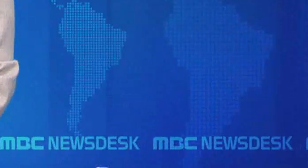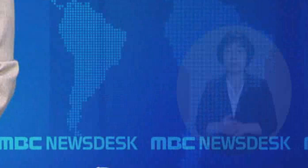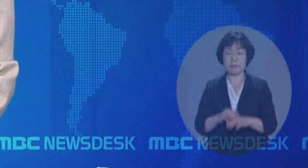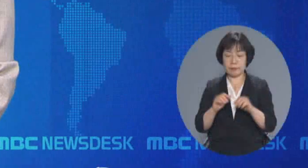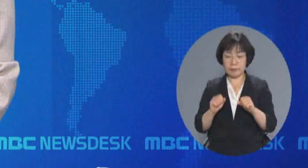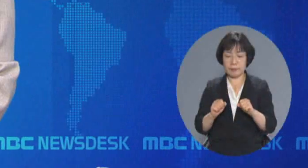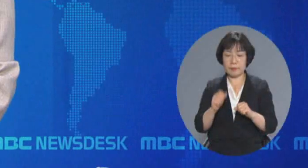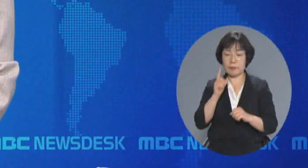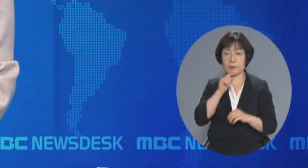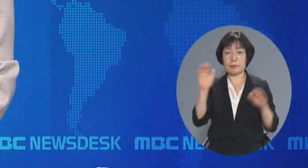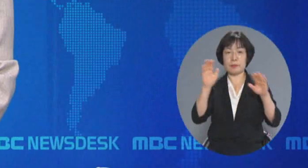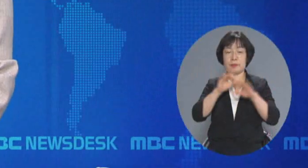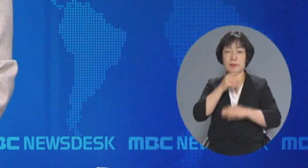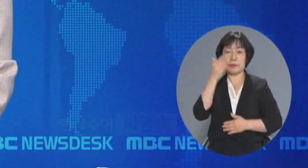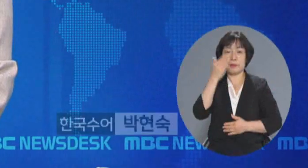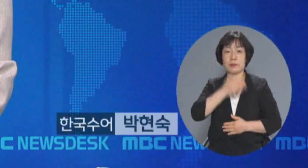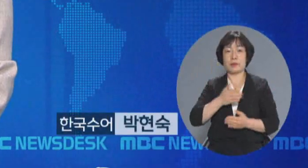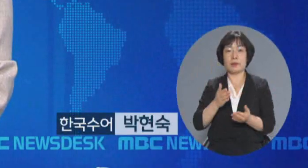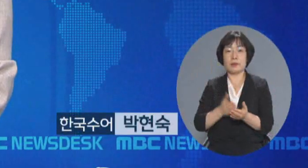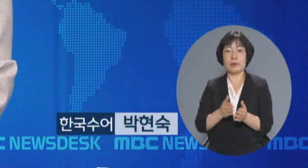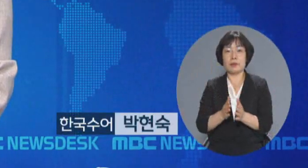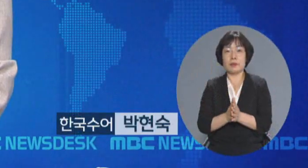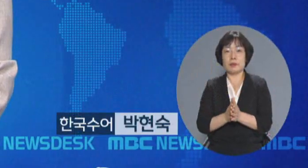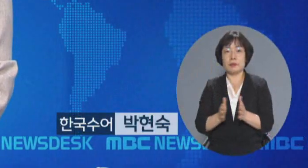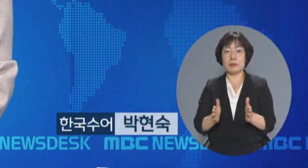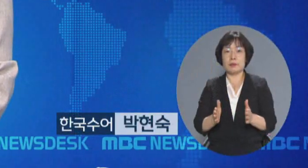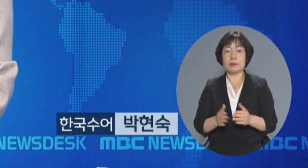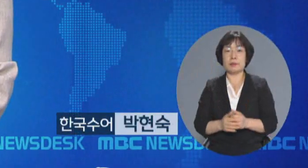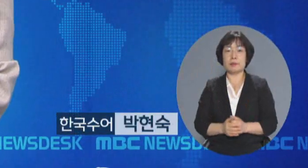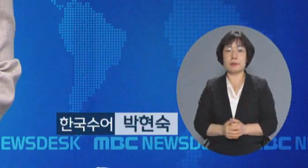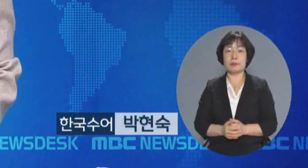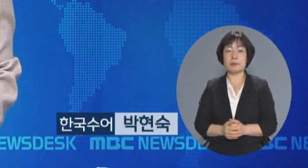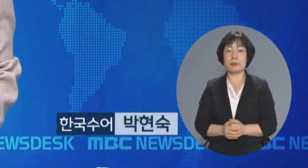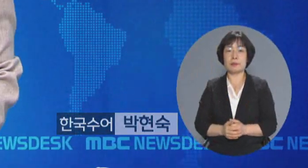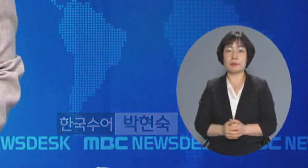여러분 안녕하십니까? 월요일 밤 여수 MBC 뉴스데스크입니다.